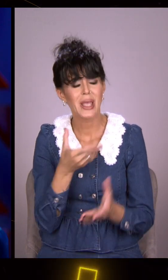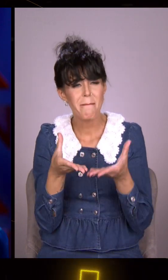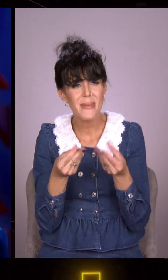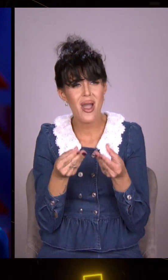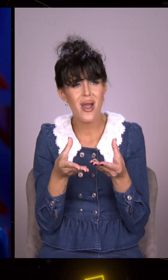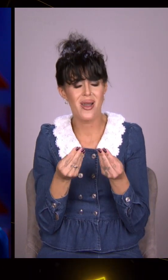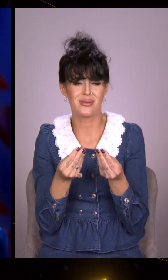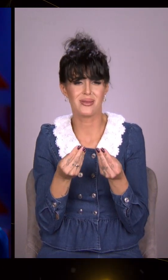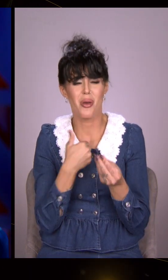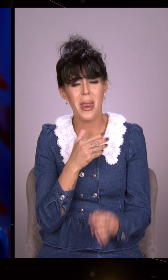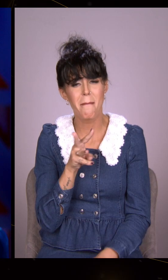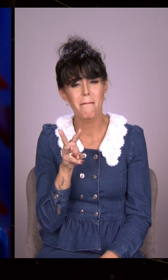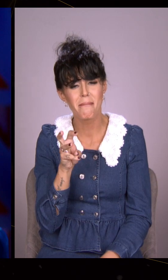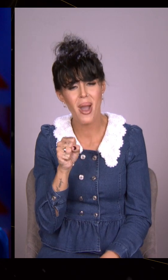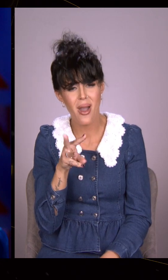А я їй скажу,